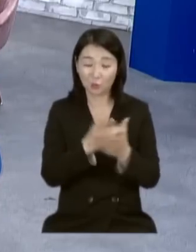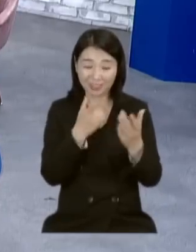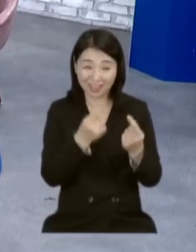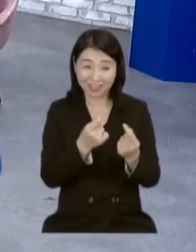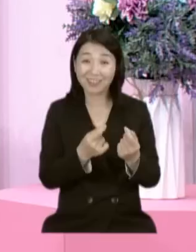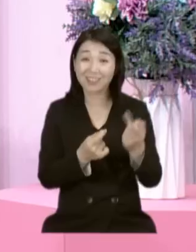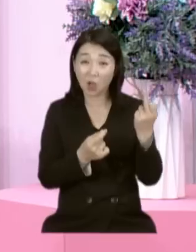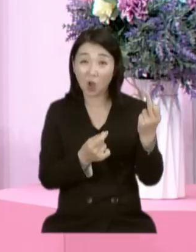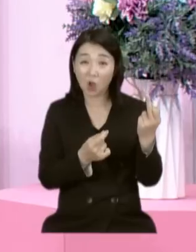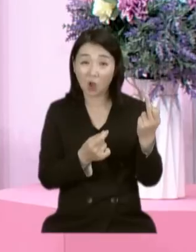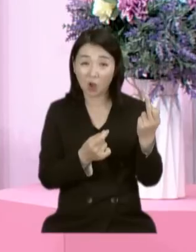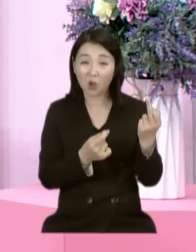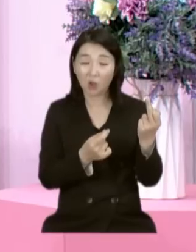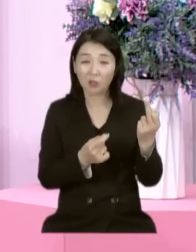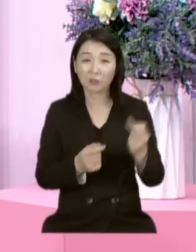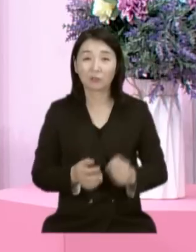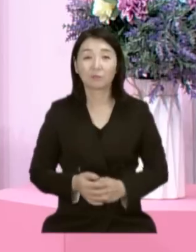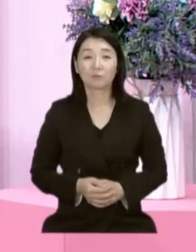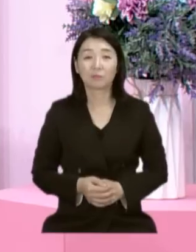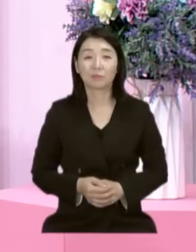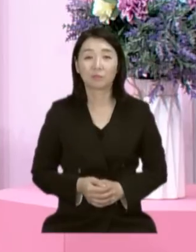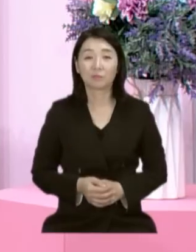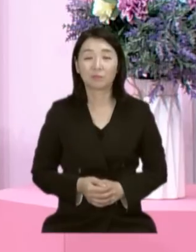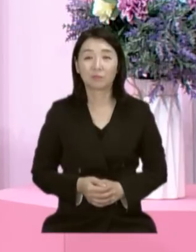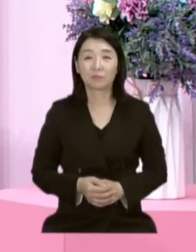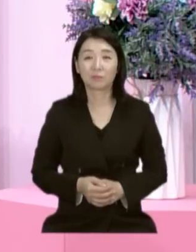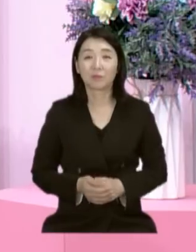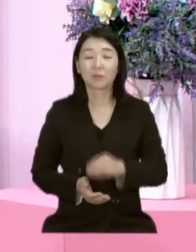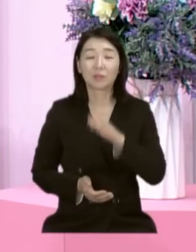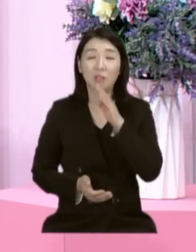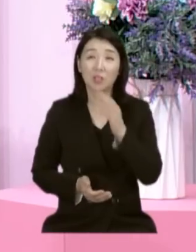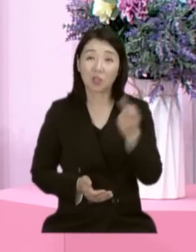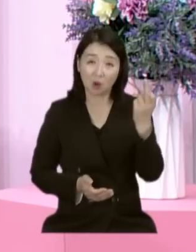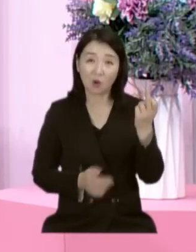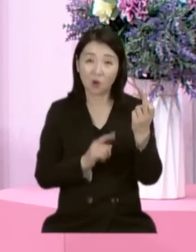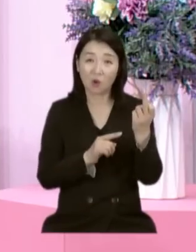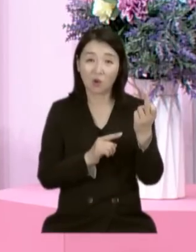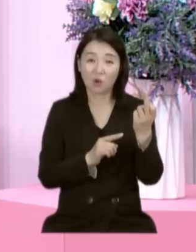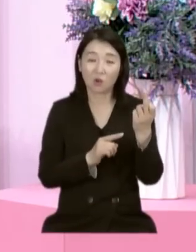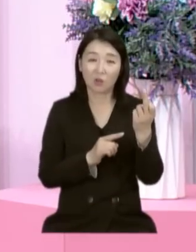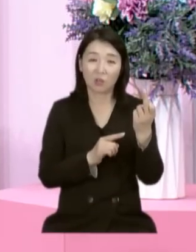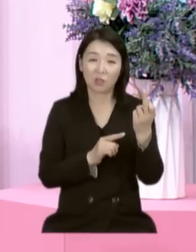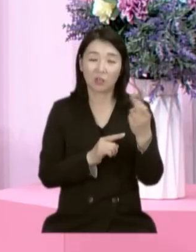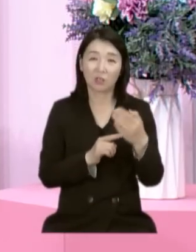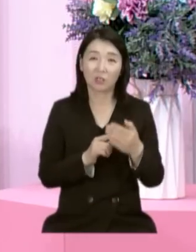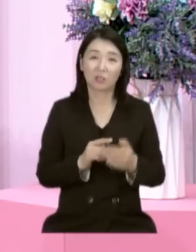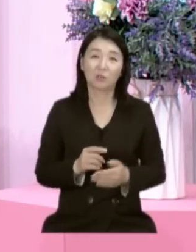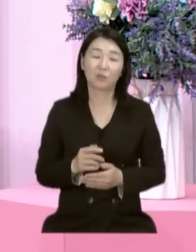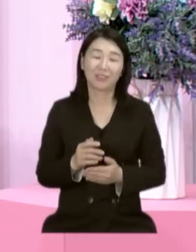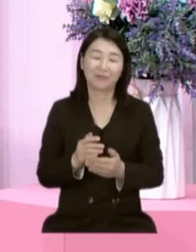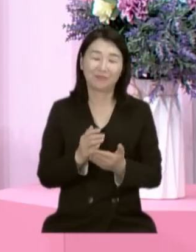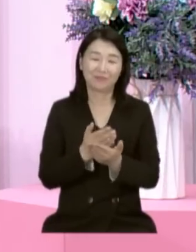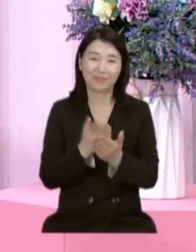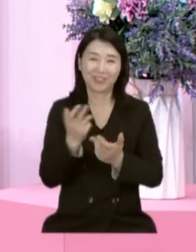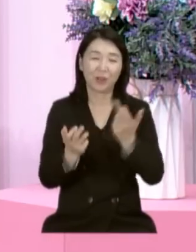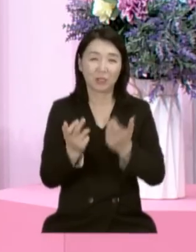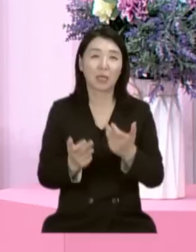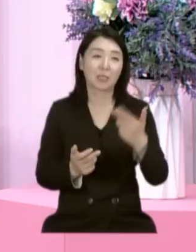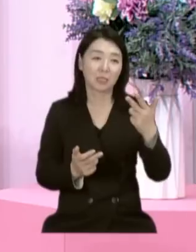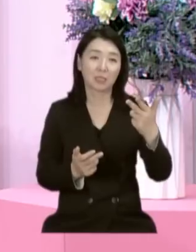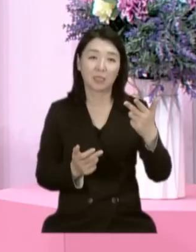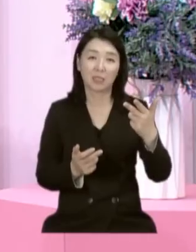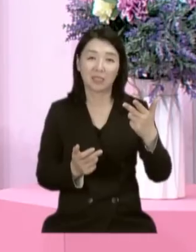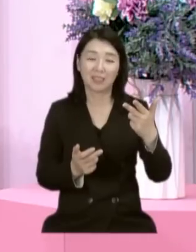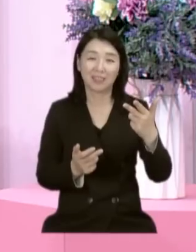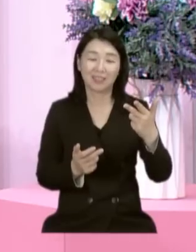형 친형? 친형입니다. 친형이 바로 위에 형님인데 저희가 7남매고 제가 6째고 이제 5째 형이 되는